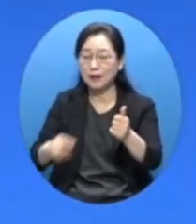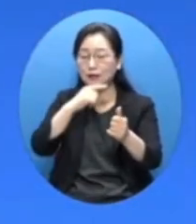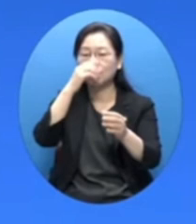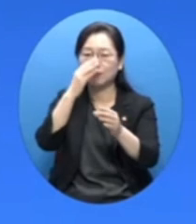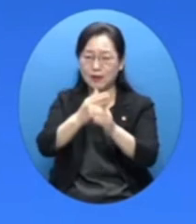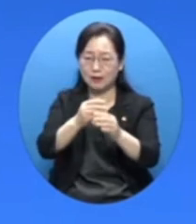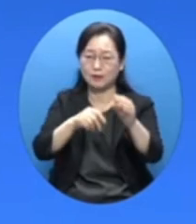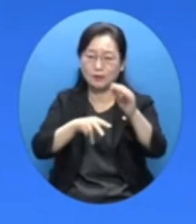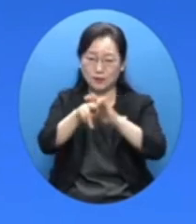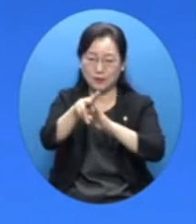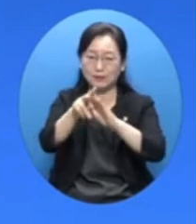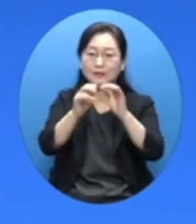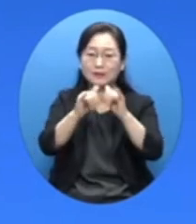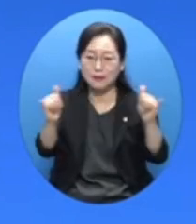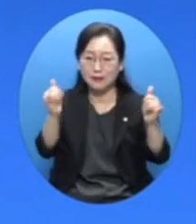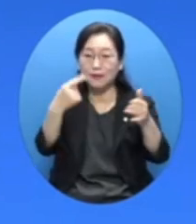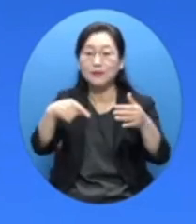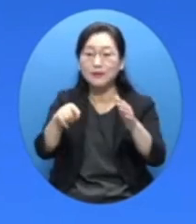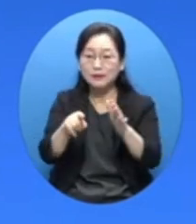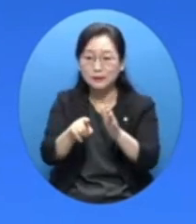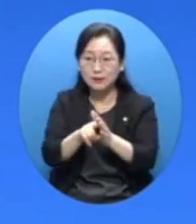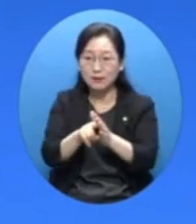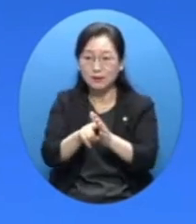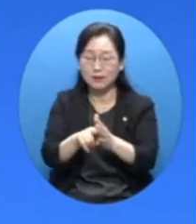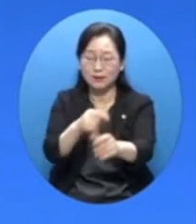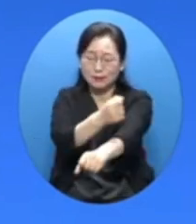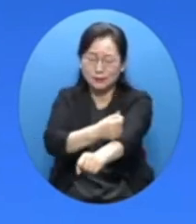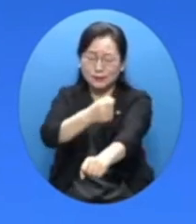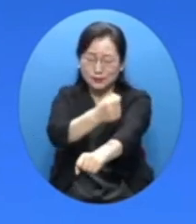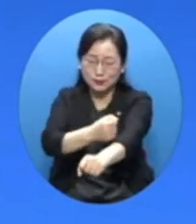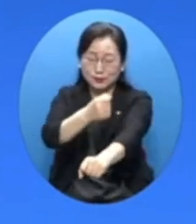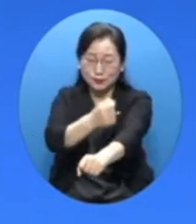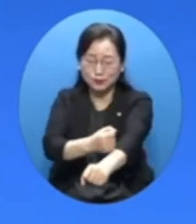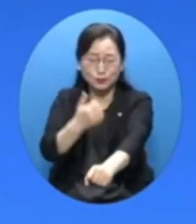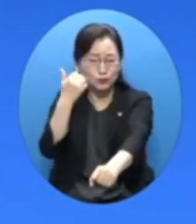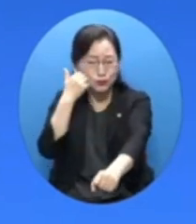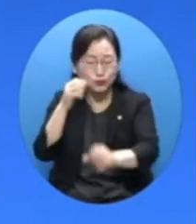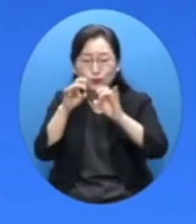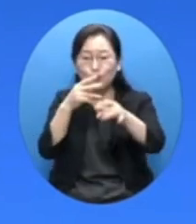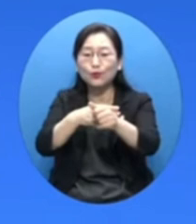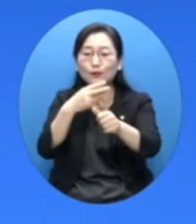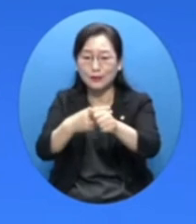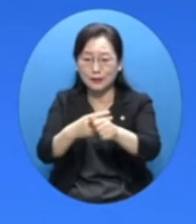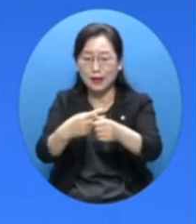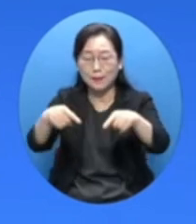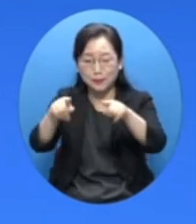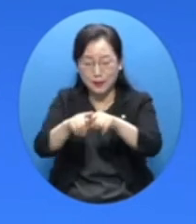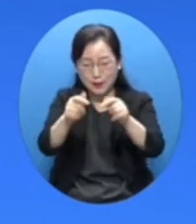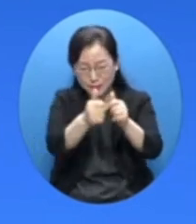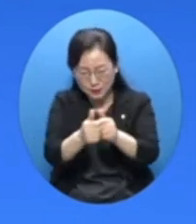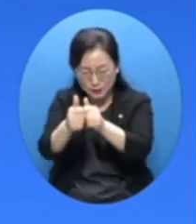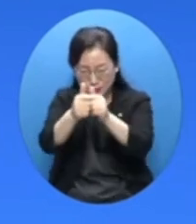탈북자를 위해서 그 애쓰고 있는 선교사님과 함께 동행하면서